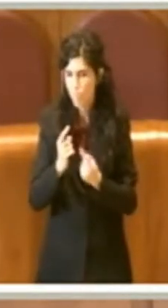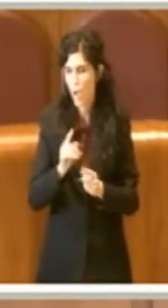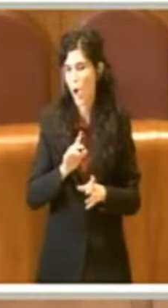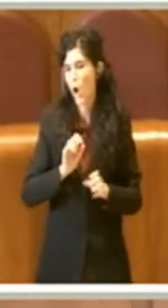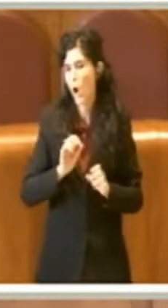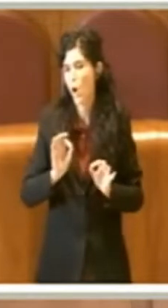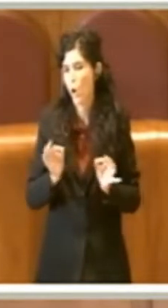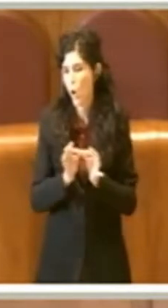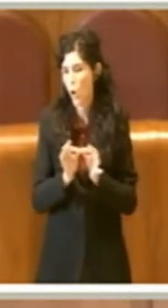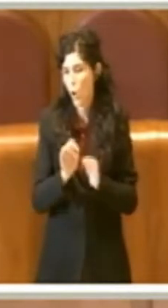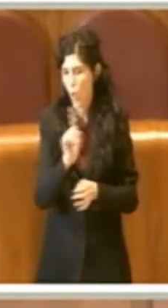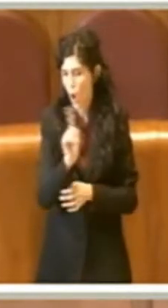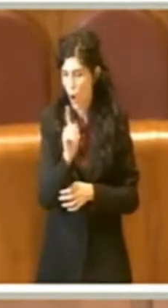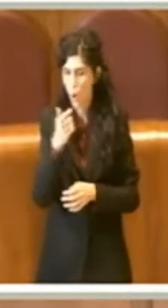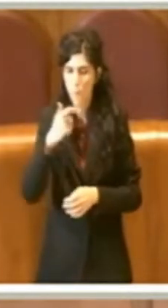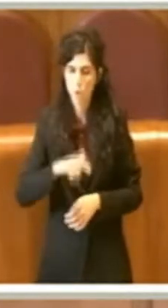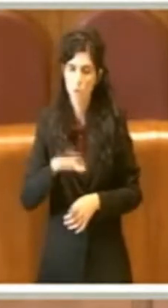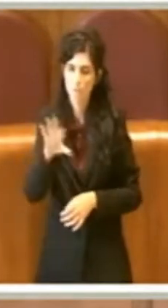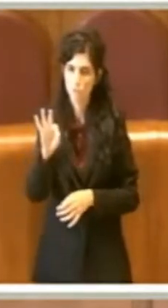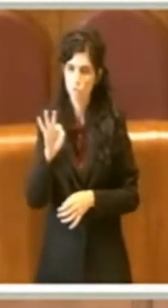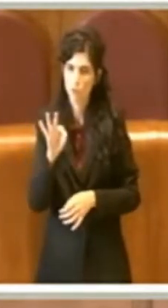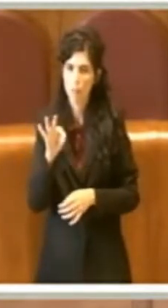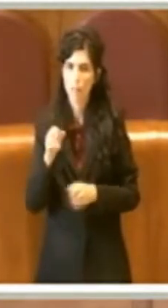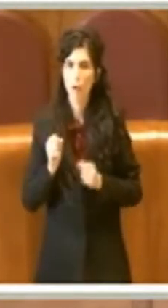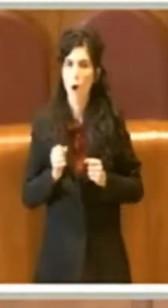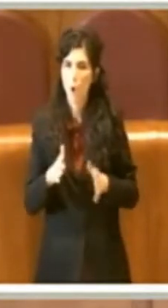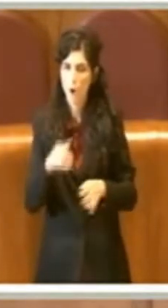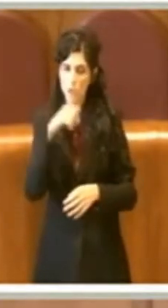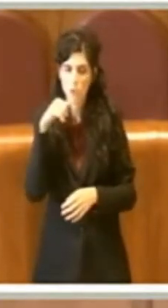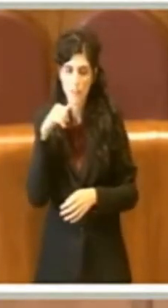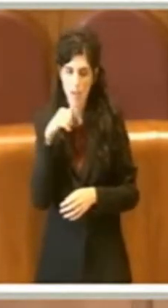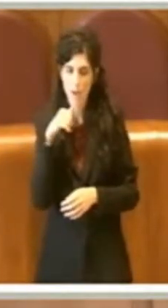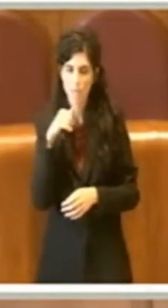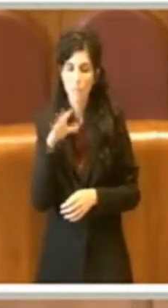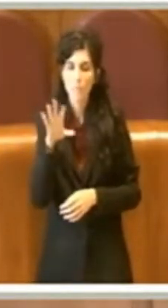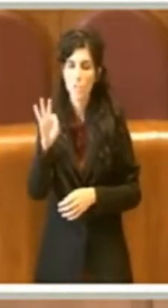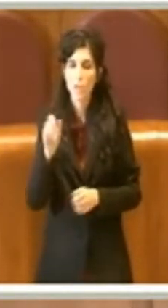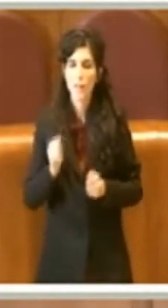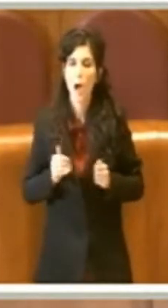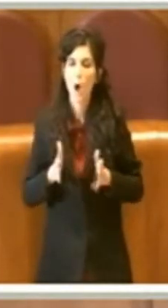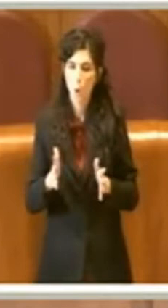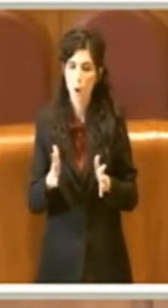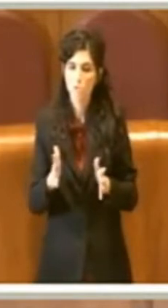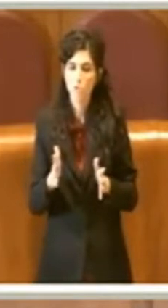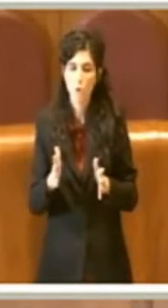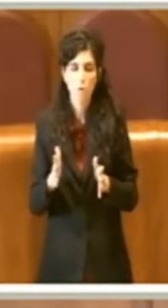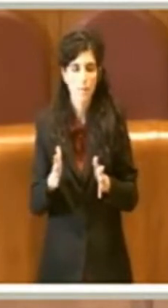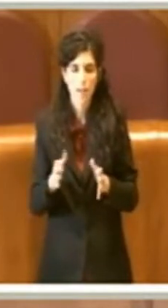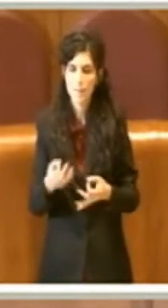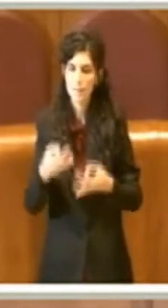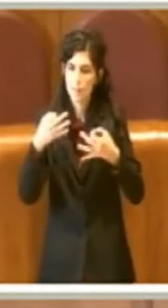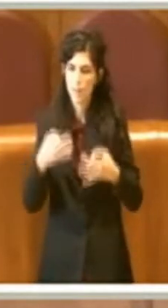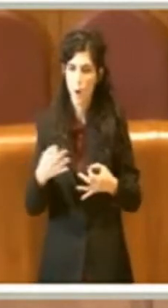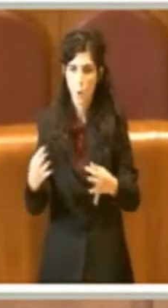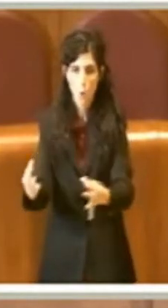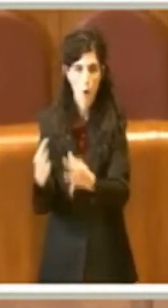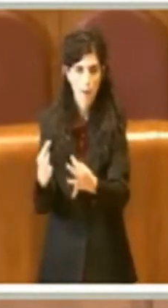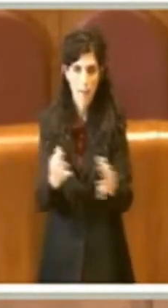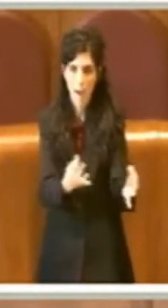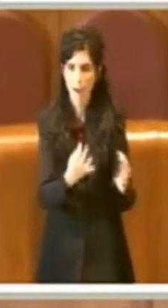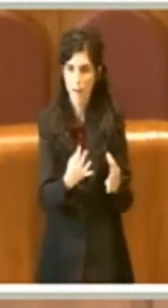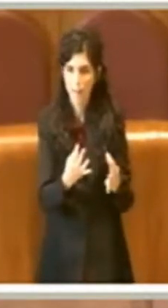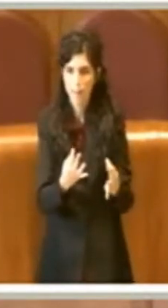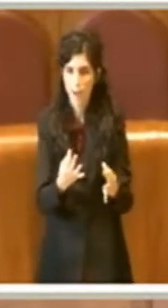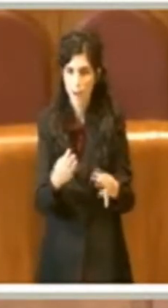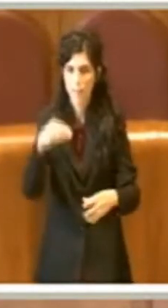e come tutte le scelte coraggiose inevitabilmente sono sottoponibili a critiche sono sottoponibili a mille